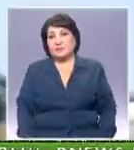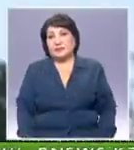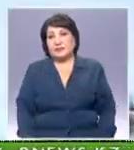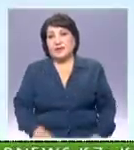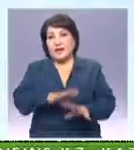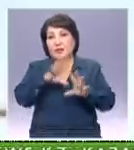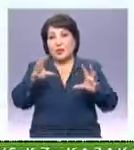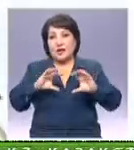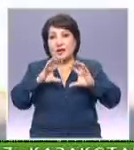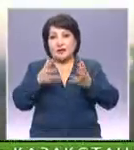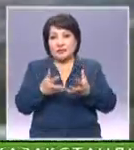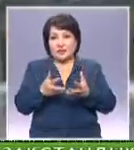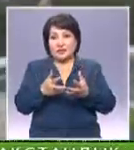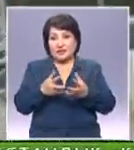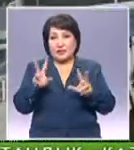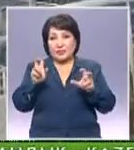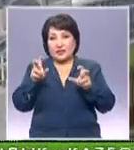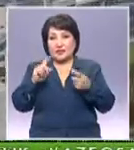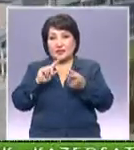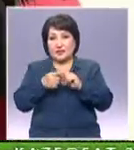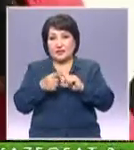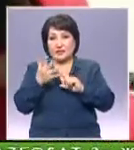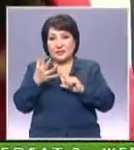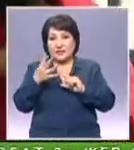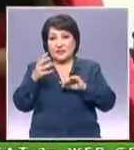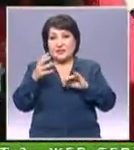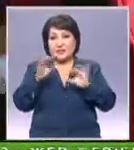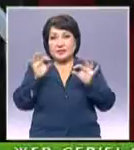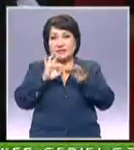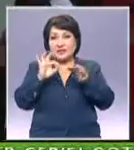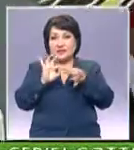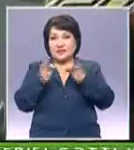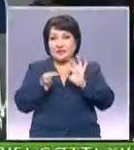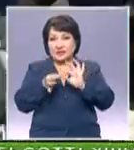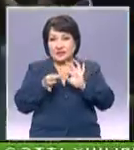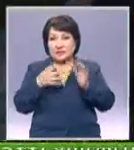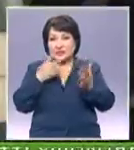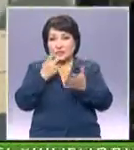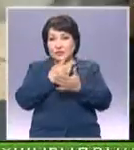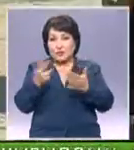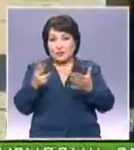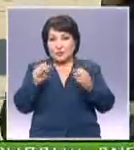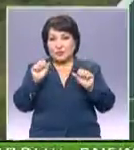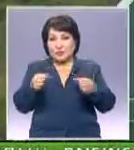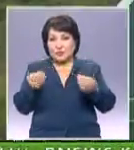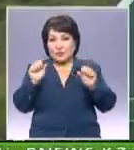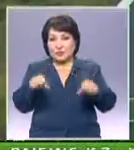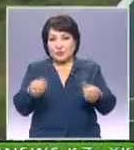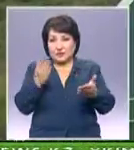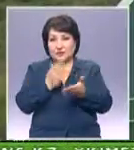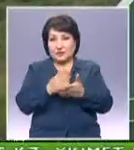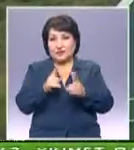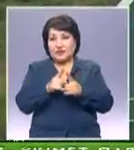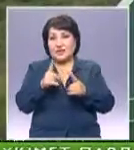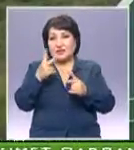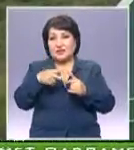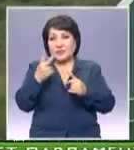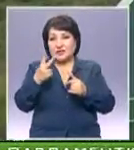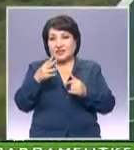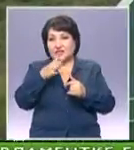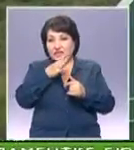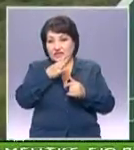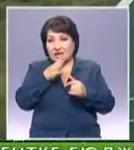Бүкіл әлемдік брендке айналған 5 сақина бейнесін бізде көру бағы бұйырайын деп тұр. 2022 жылғы ақ олимпиаданың